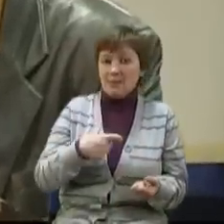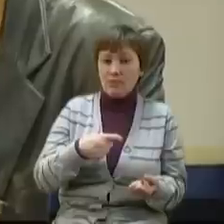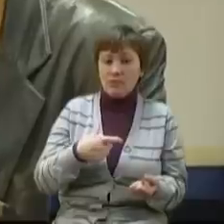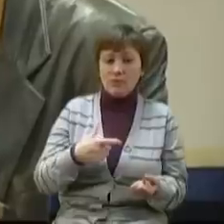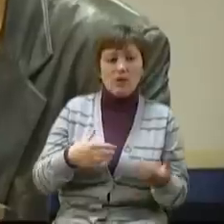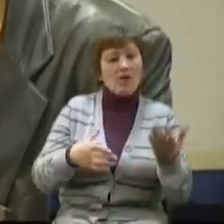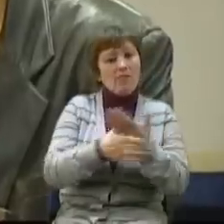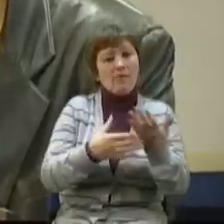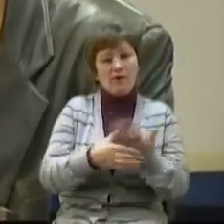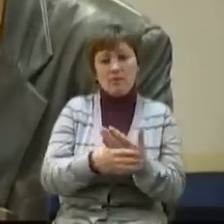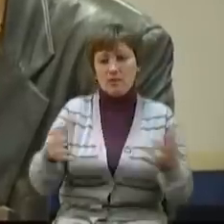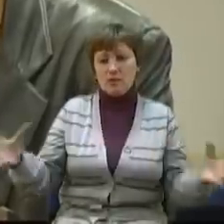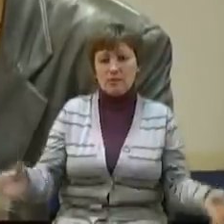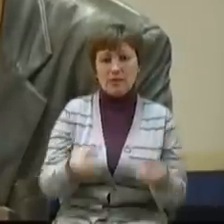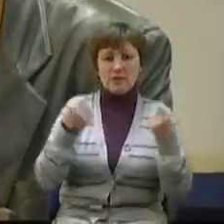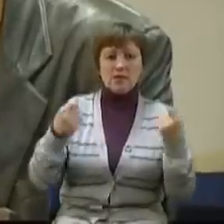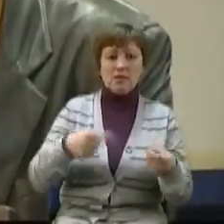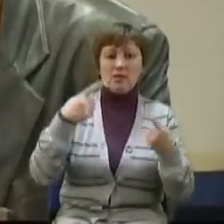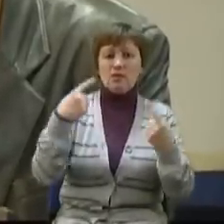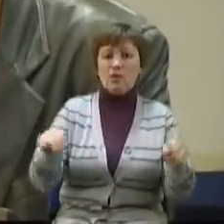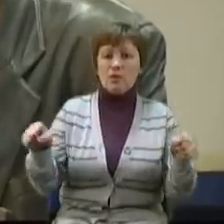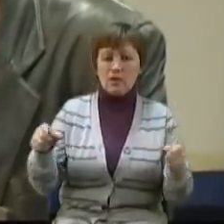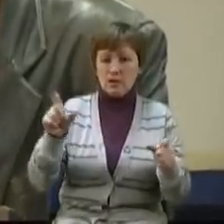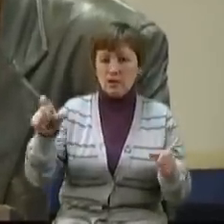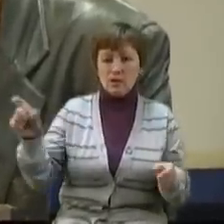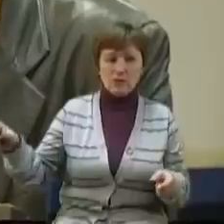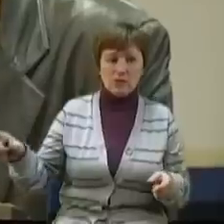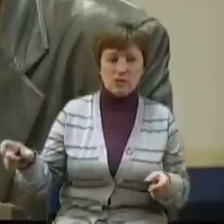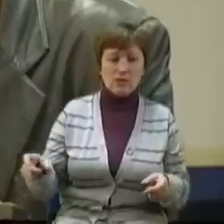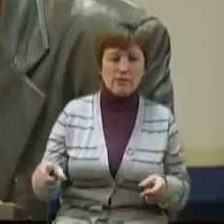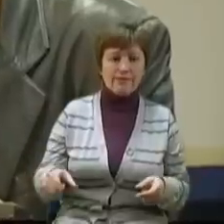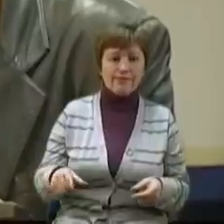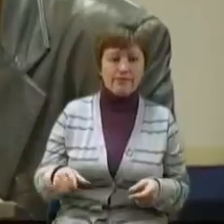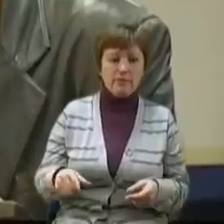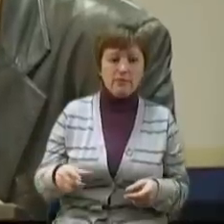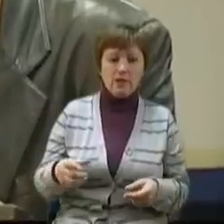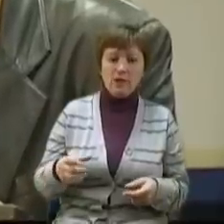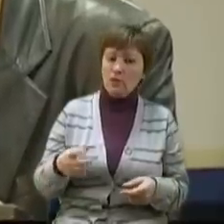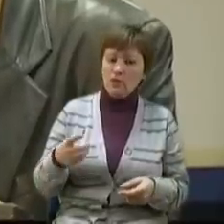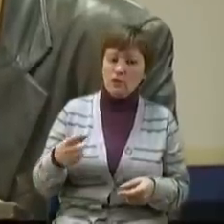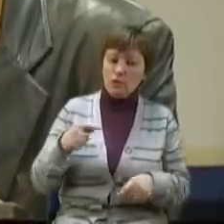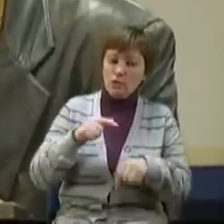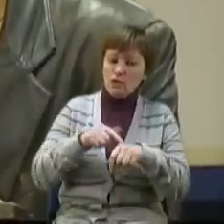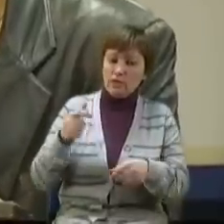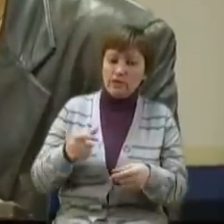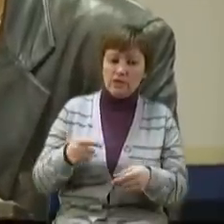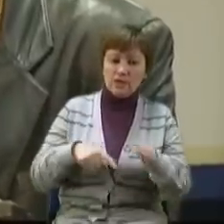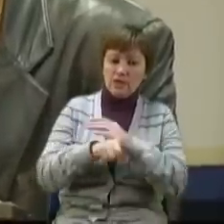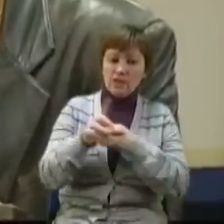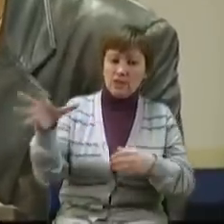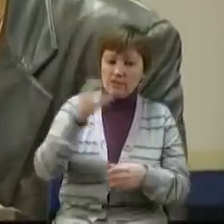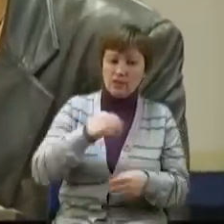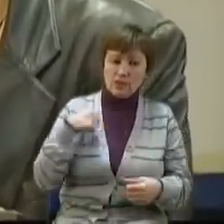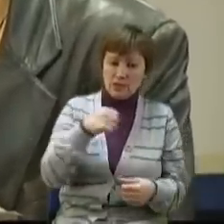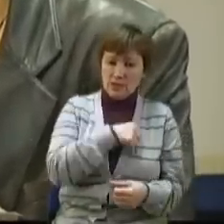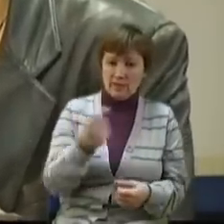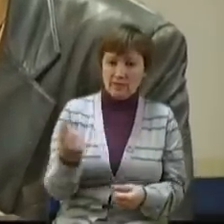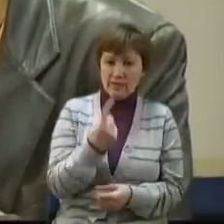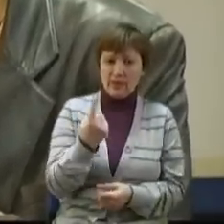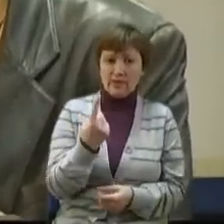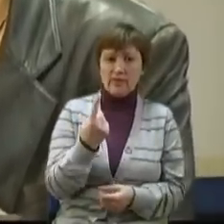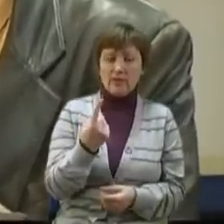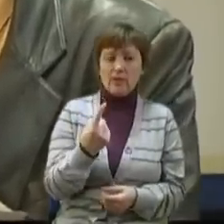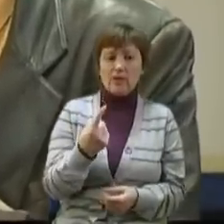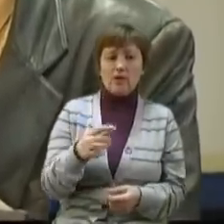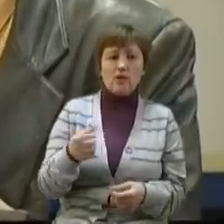помочь спасти других, но в первую очередь пропускаешь все через себя. И очень